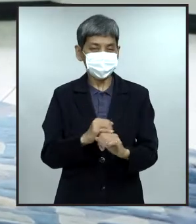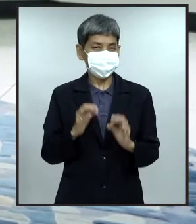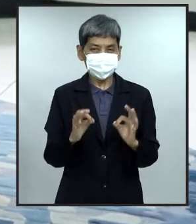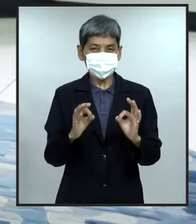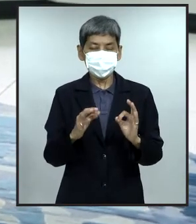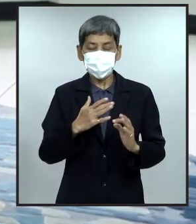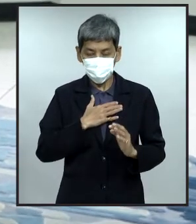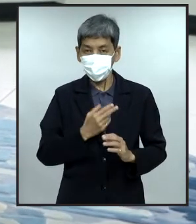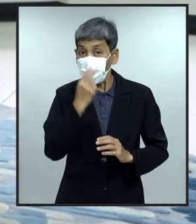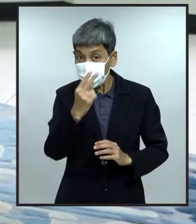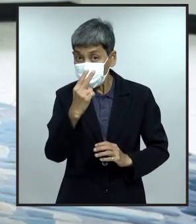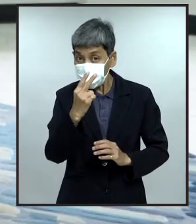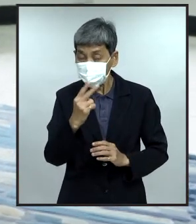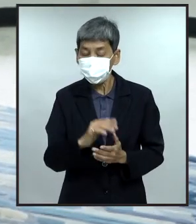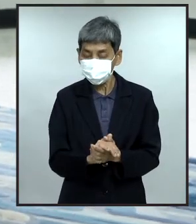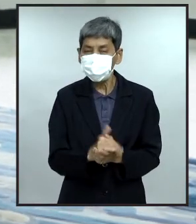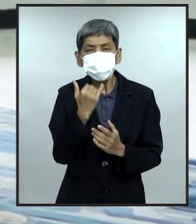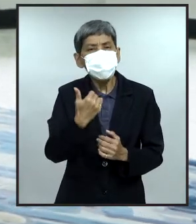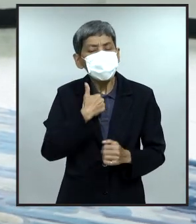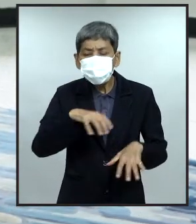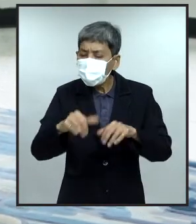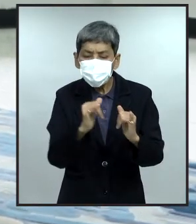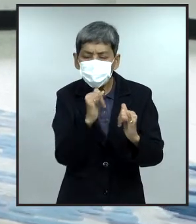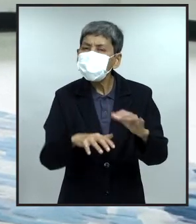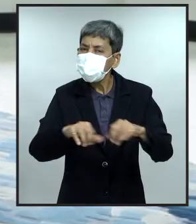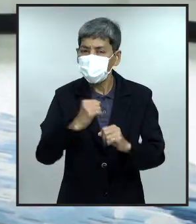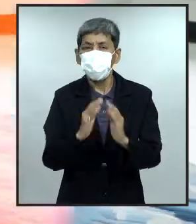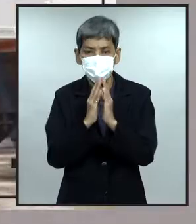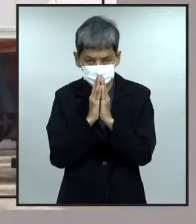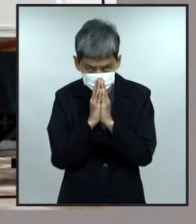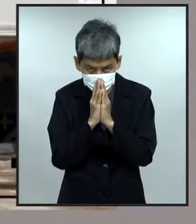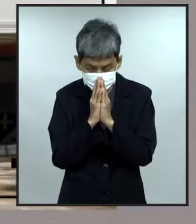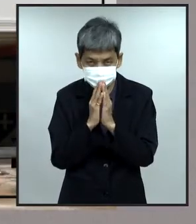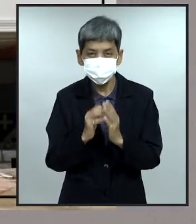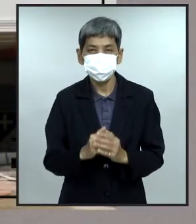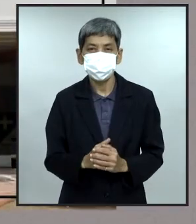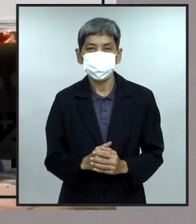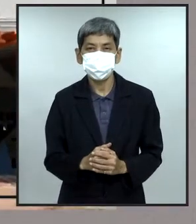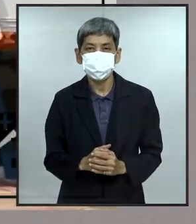ครับเดี๋ยวเราขึ้นไปชมสถานที่กันดีกว่านะครับว่าข้างบนเป็นยังไงบ้างขอบคุณมากนะครับ ครับ